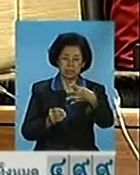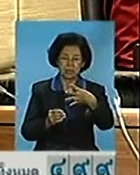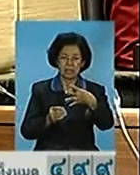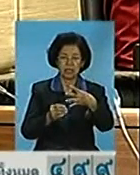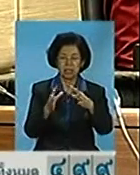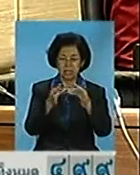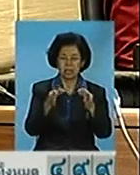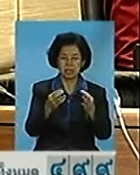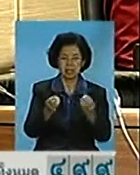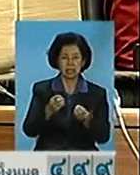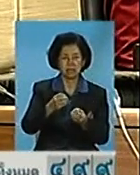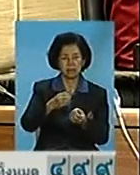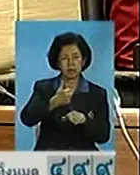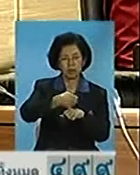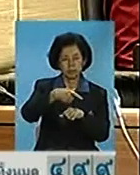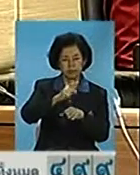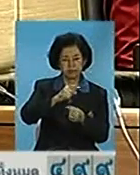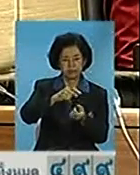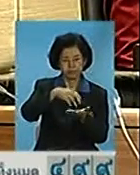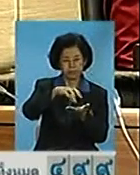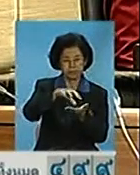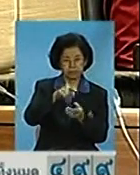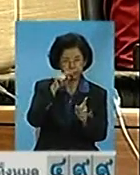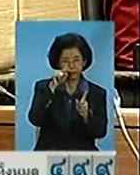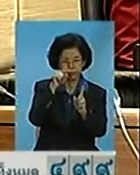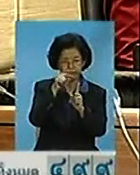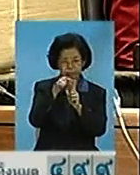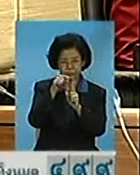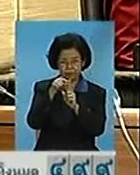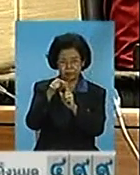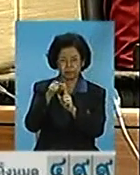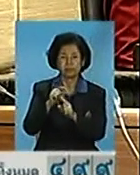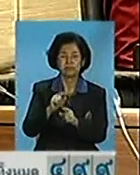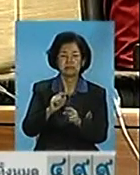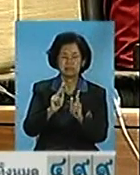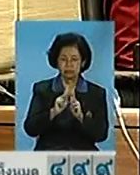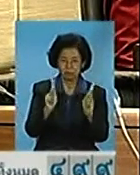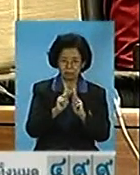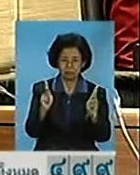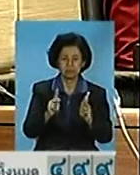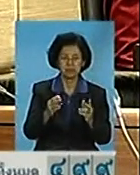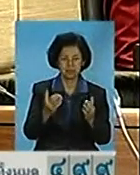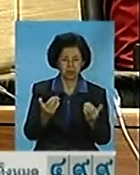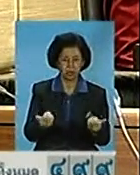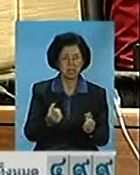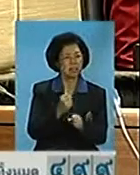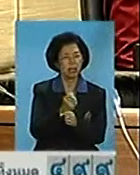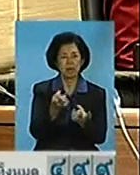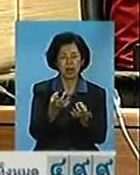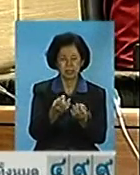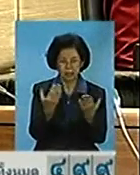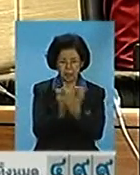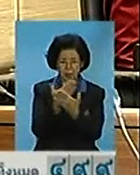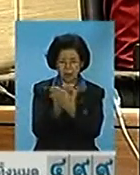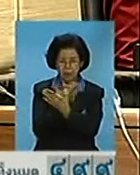กราบเรียนท่านประธานผ่านไปที่กรรมธิการแต่เพื่อนๆสสจากพรรคเพื่อไทยด้วยว่าเรากำลังจะทำอะไรที่จะเปลี่ยนแปลงรูปแบบ